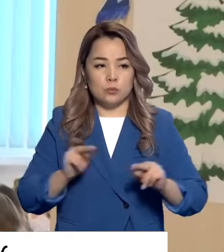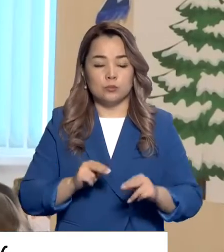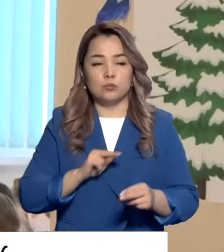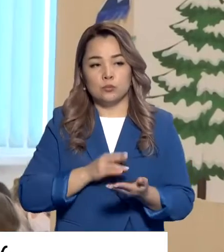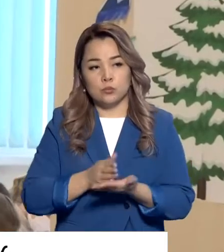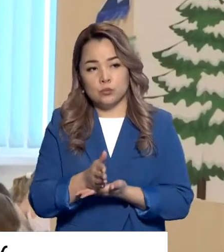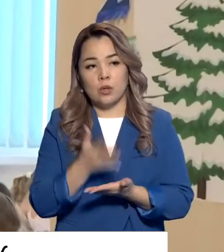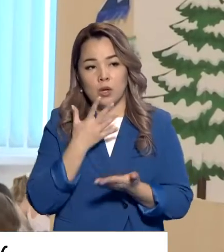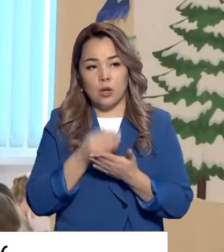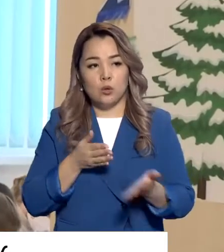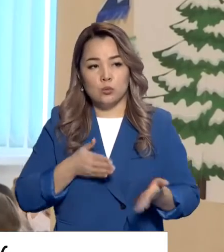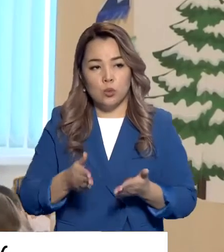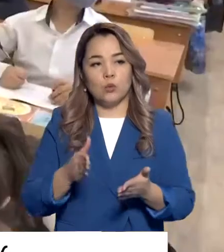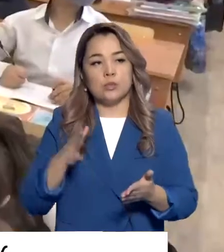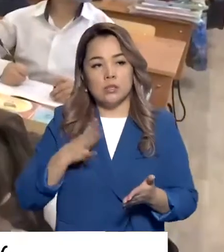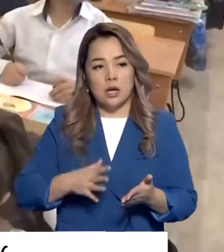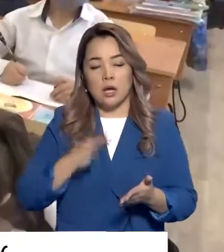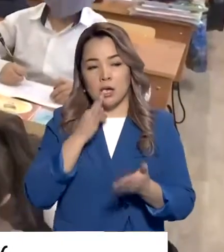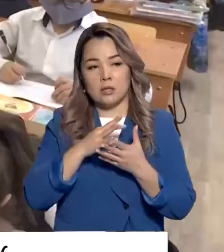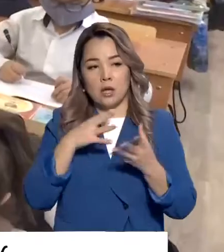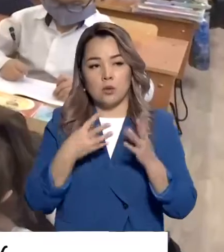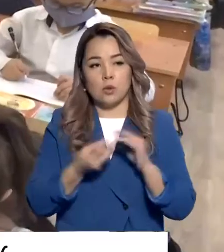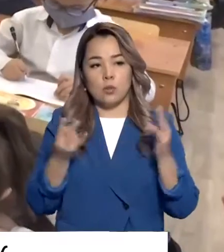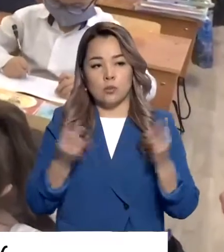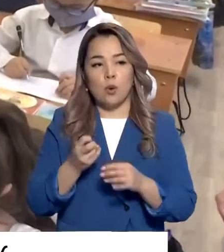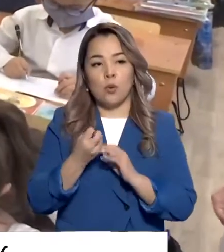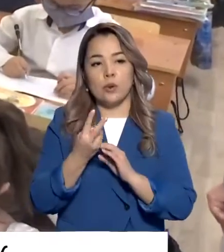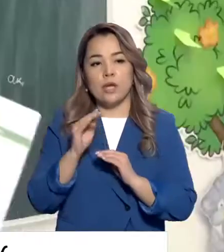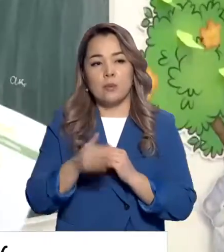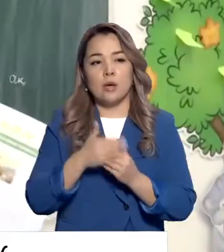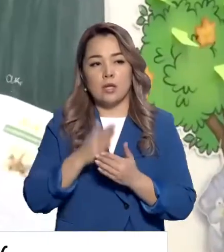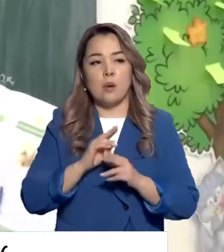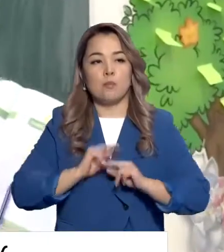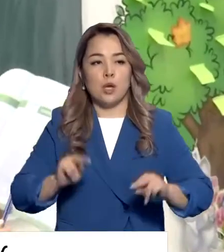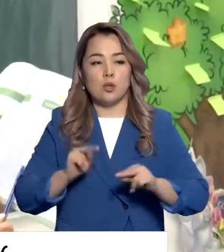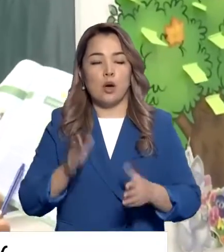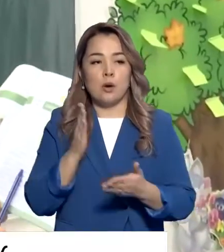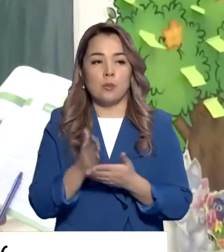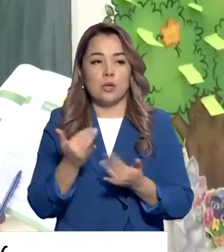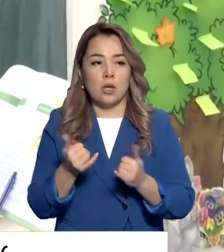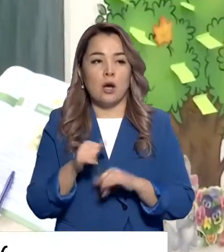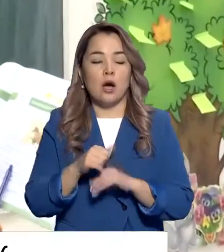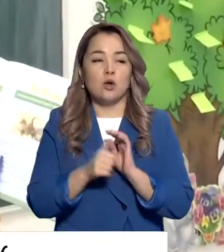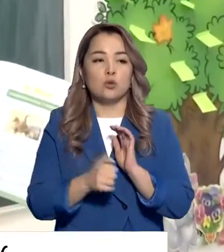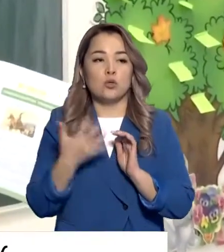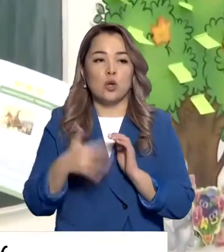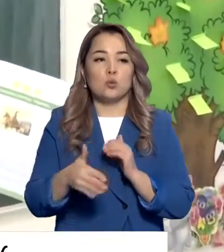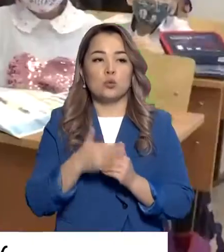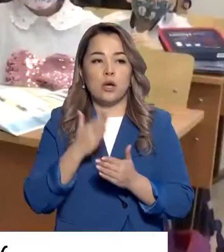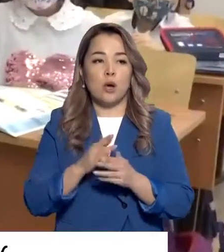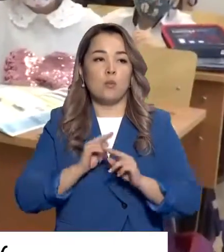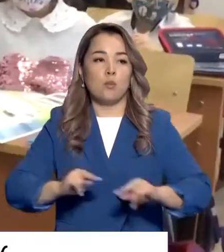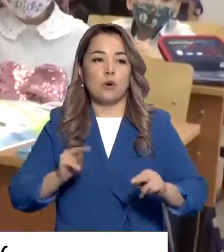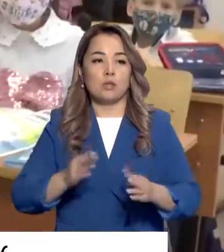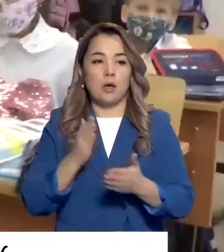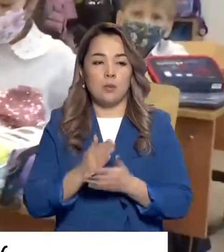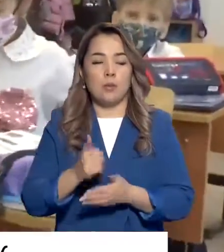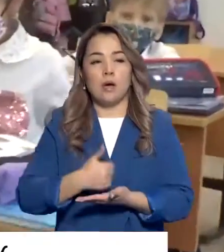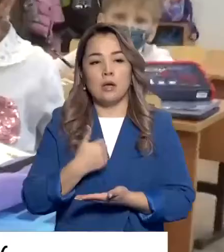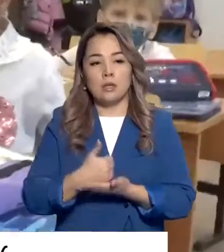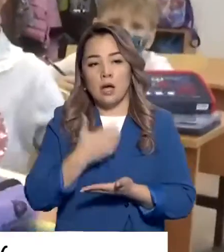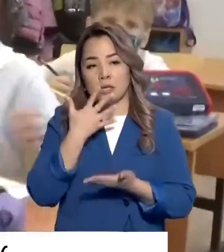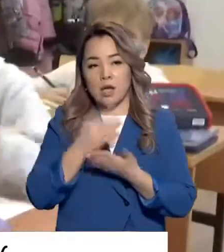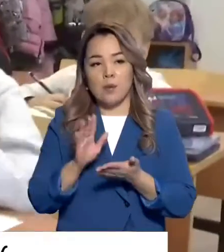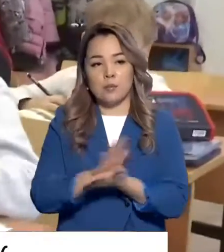кейін шыдауға тура келеді. Өңірде 12 мыңдай педагог бар. Тағы 650-ге жуық мұғалім керек. Биыл әкім грантымен оқып